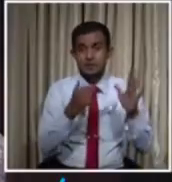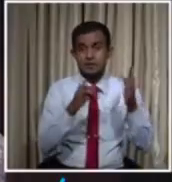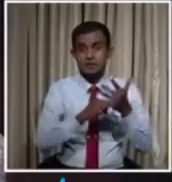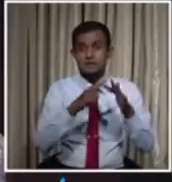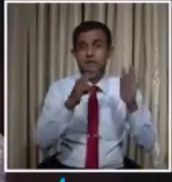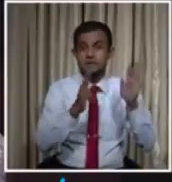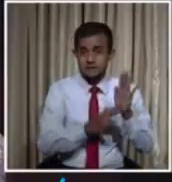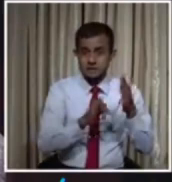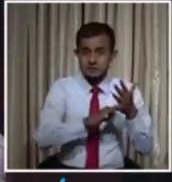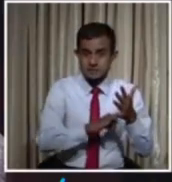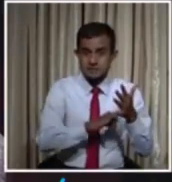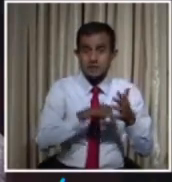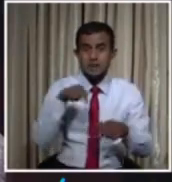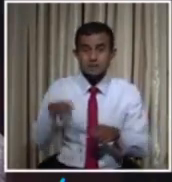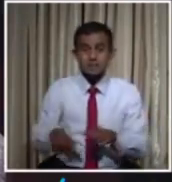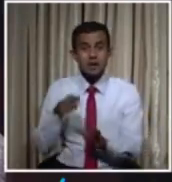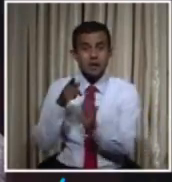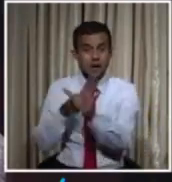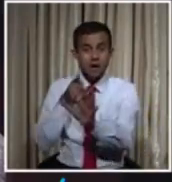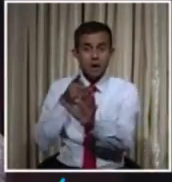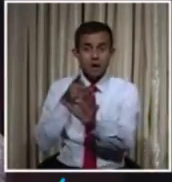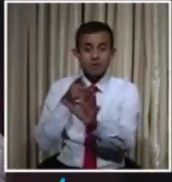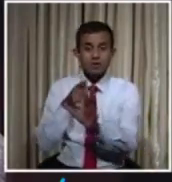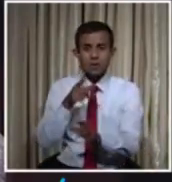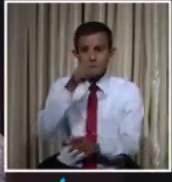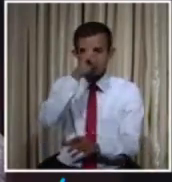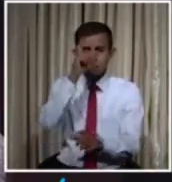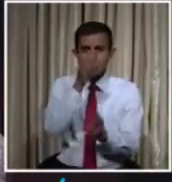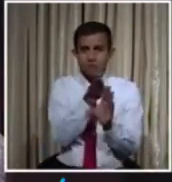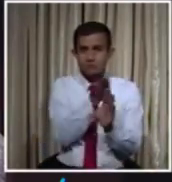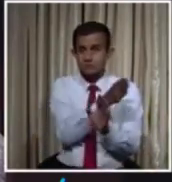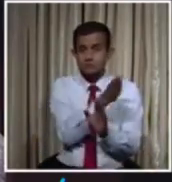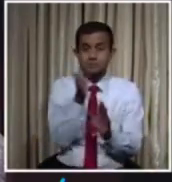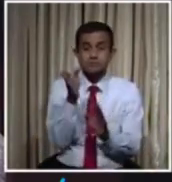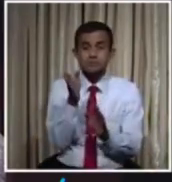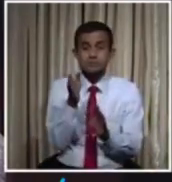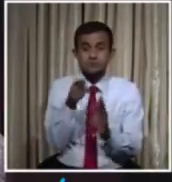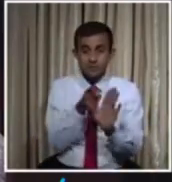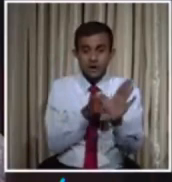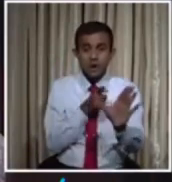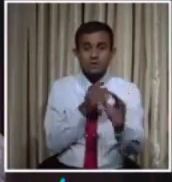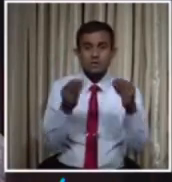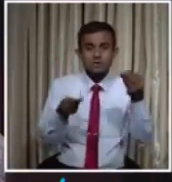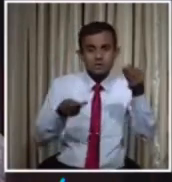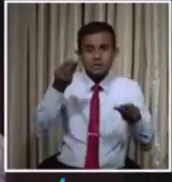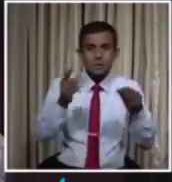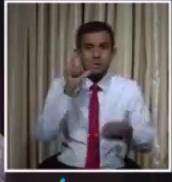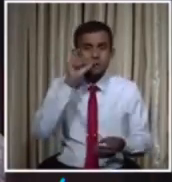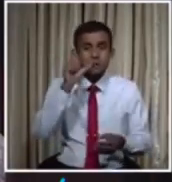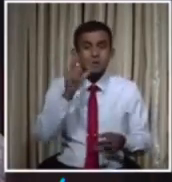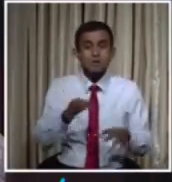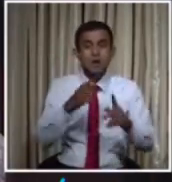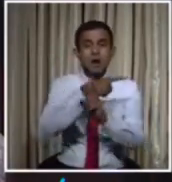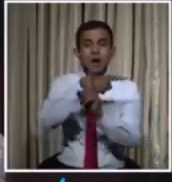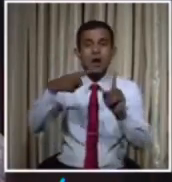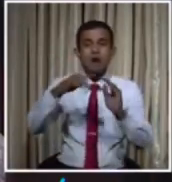මේ වසරේ මම කියන්නේ මාසික ෆිගර් එක මේ වසරත් එක්ක සංසන්දනය කරනකොට හරි අඩකින්